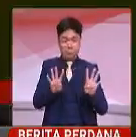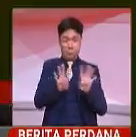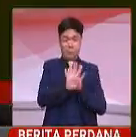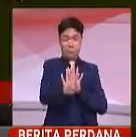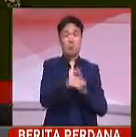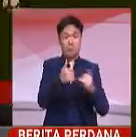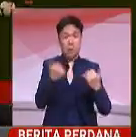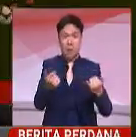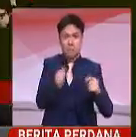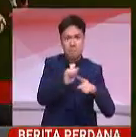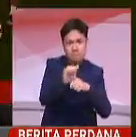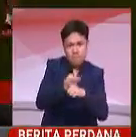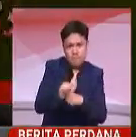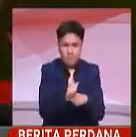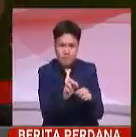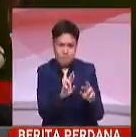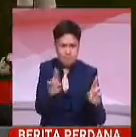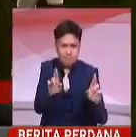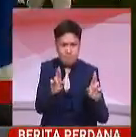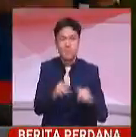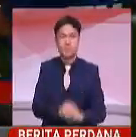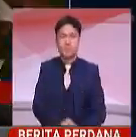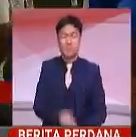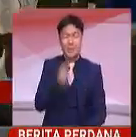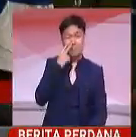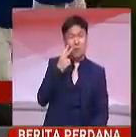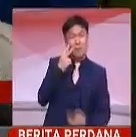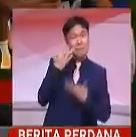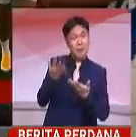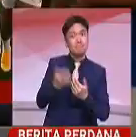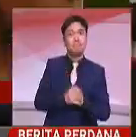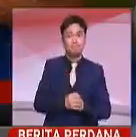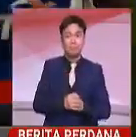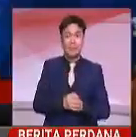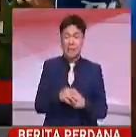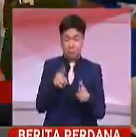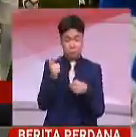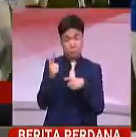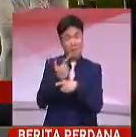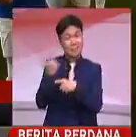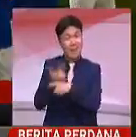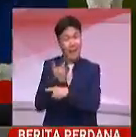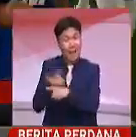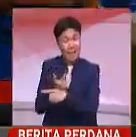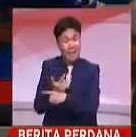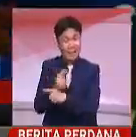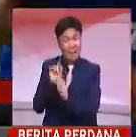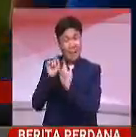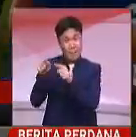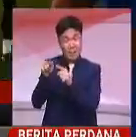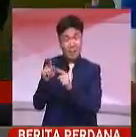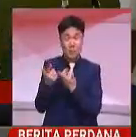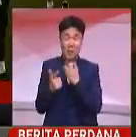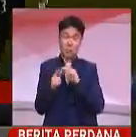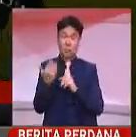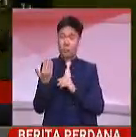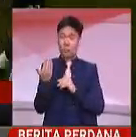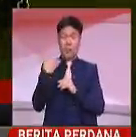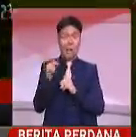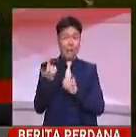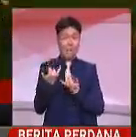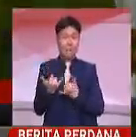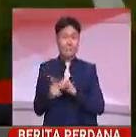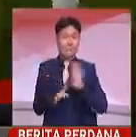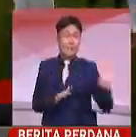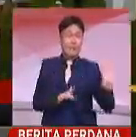yang terbaik lah setiap latihan. Kalau kita tengokkan ada sesi latihan yang saya bermain di pertahanan kiri, tapi